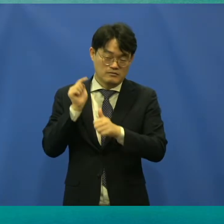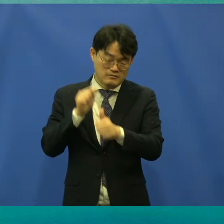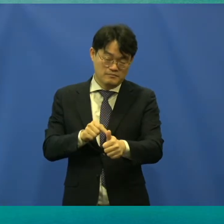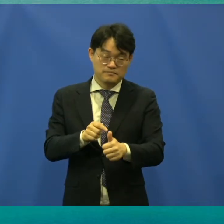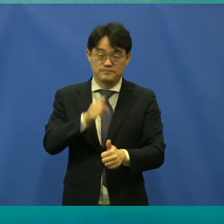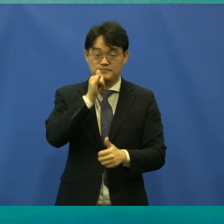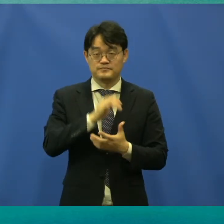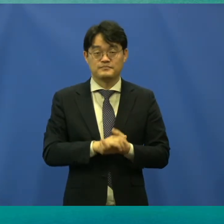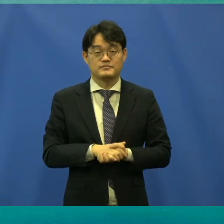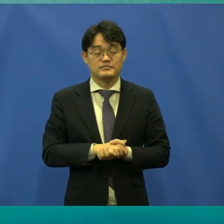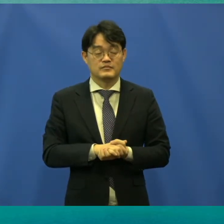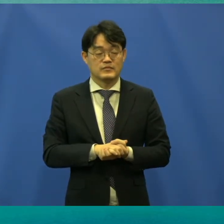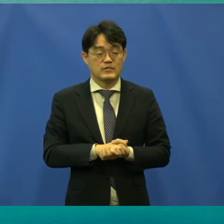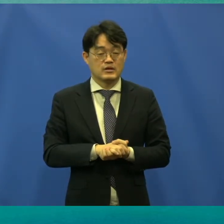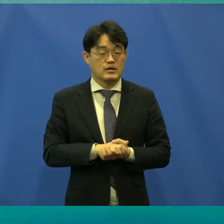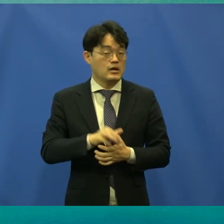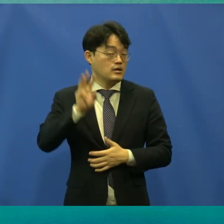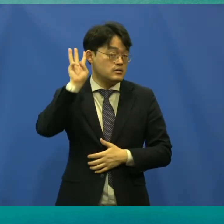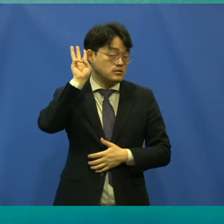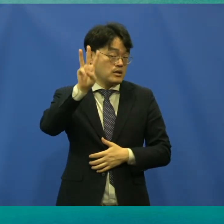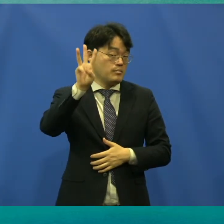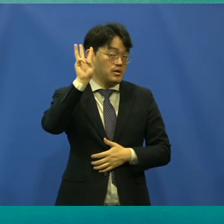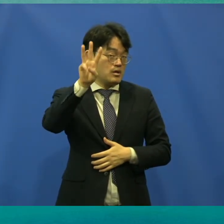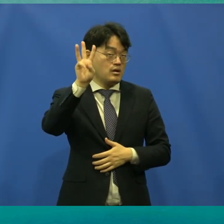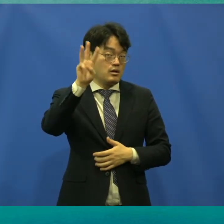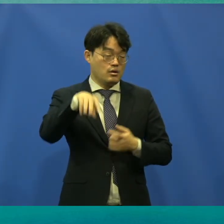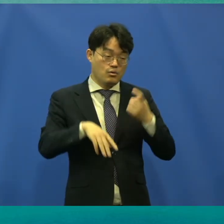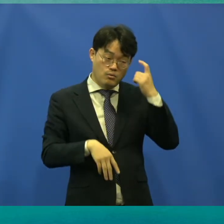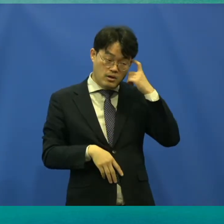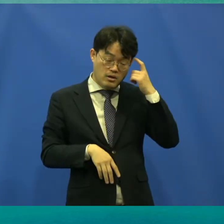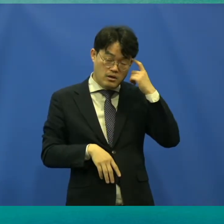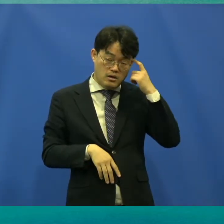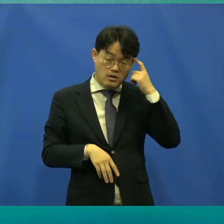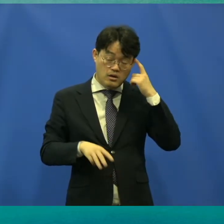여러분, 왜 3일간입니까? 물론 상징성을 가진 기간입니다.